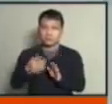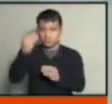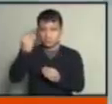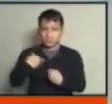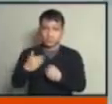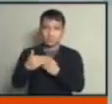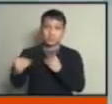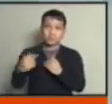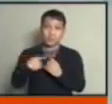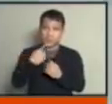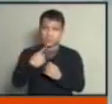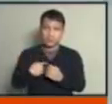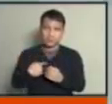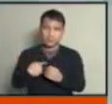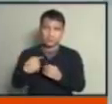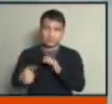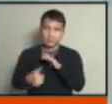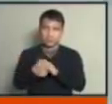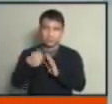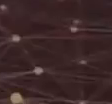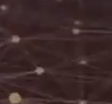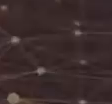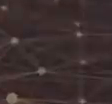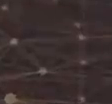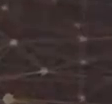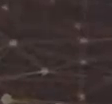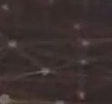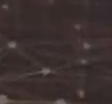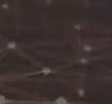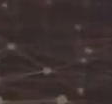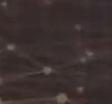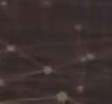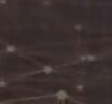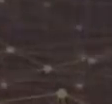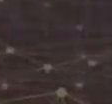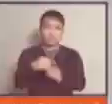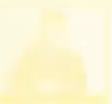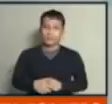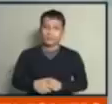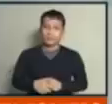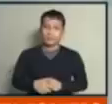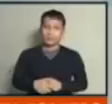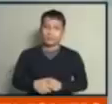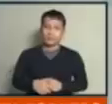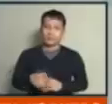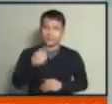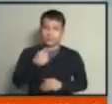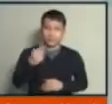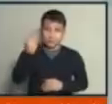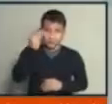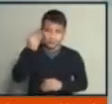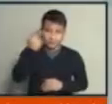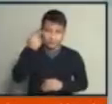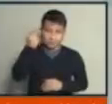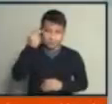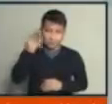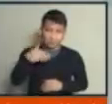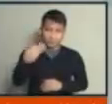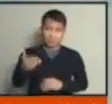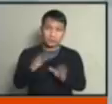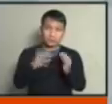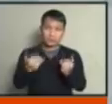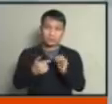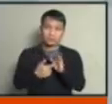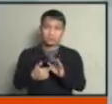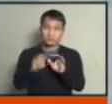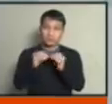ko at may nakita akong video nila na yung lalaki nasa bahay, doon pinatutulong. Nasa rin telepono si Mary Grace Nuevo, Barangay